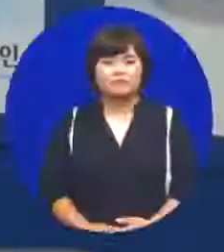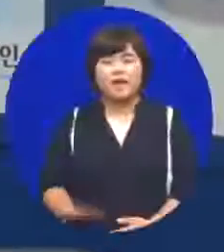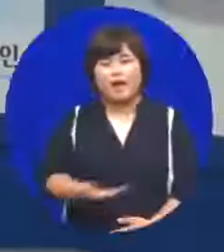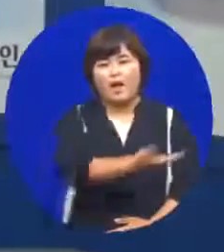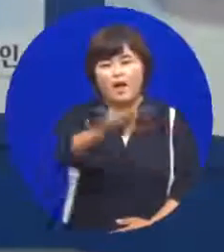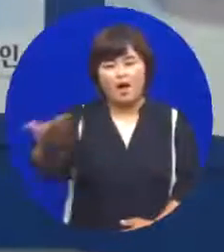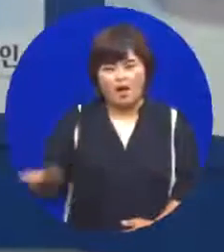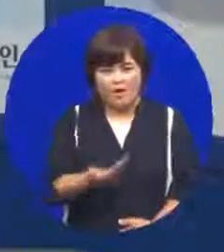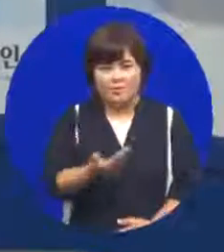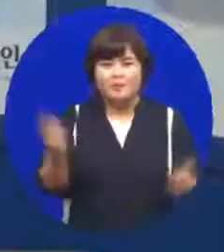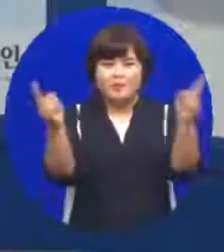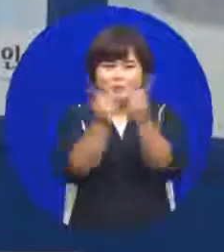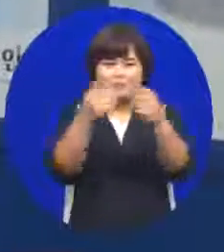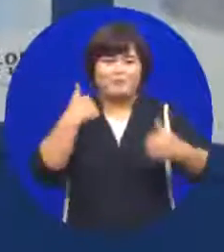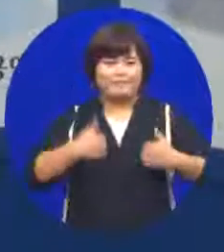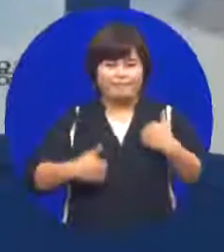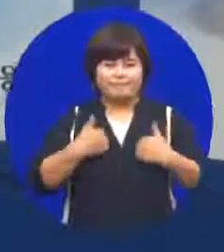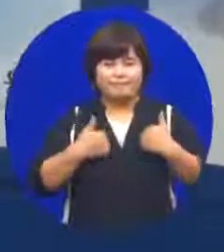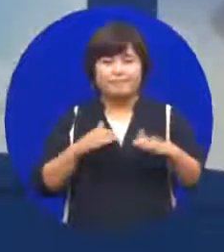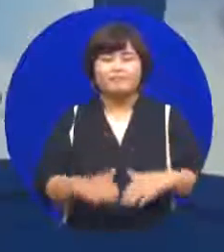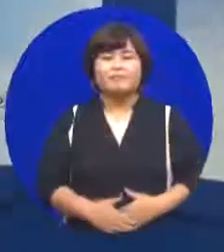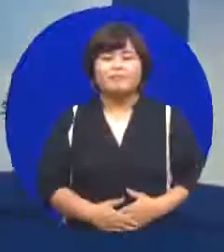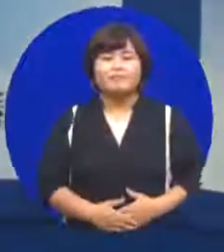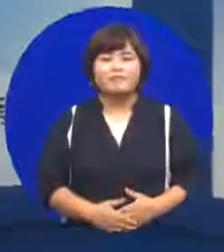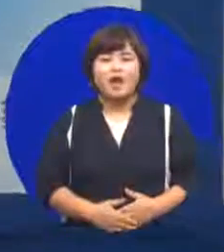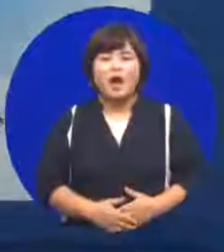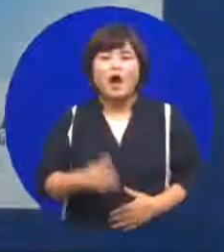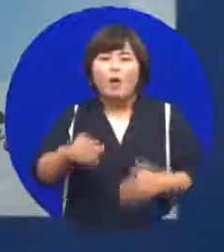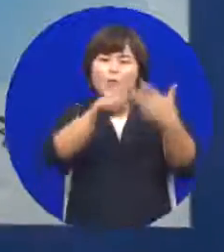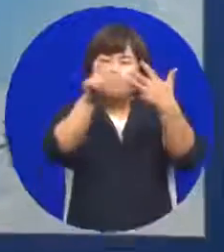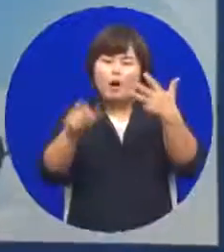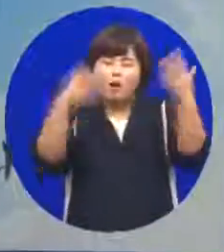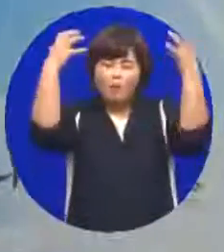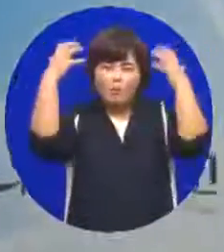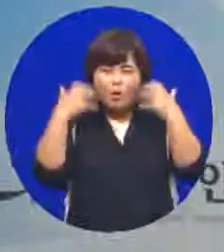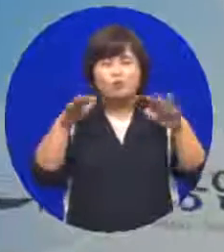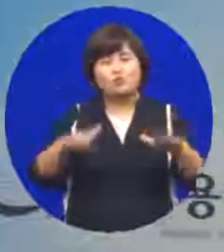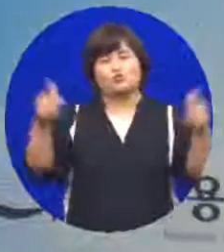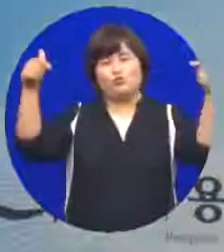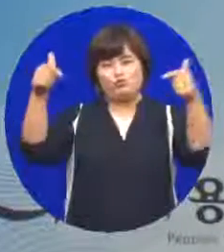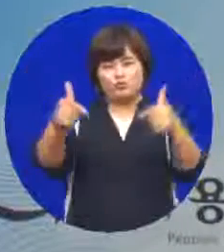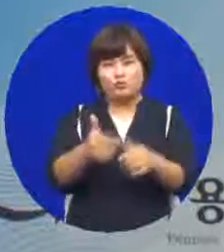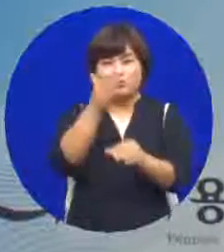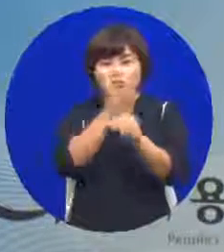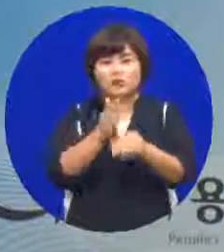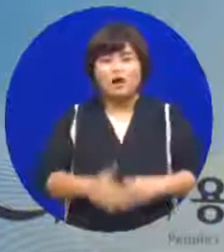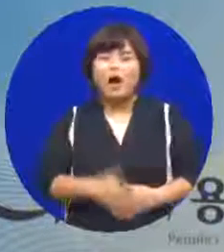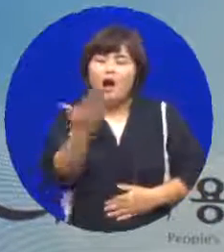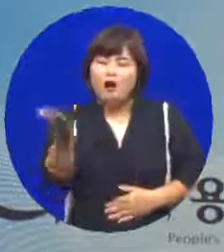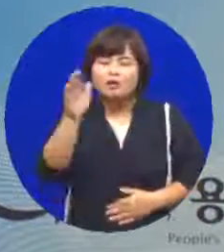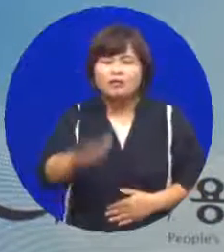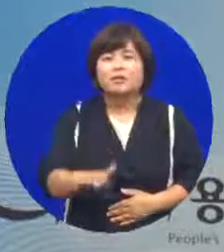여러분 안녕하십니까? 용인시정 뉴스입니다. 잦아들 것 같지 않던 8월의 불볕도 서서히 식어가고 있습니다. 그런데 지금